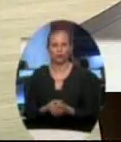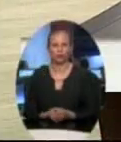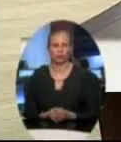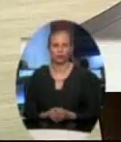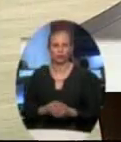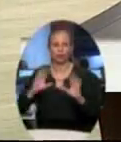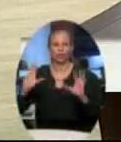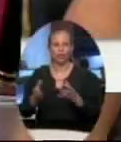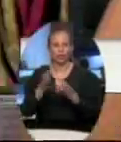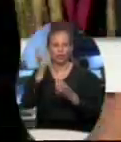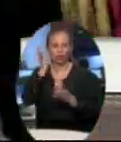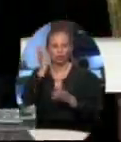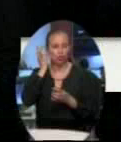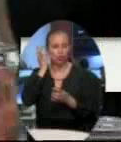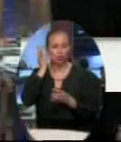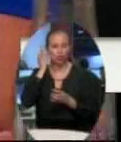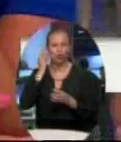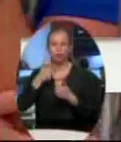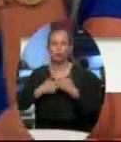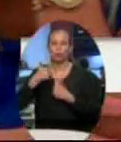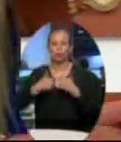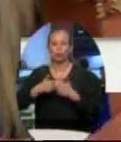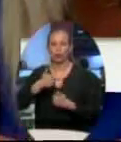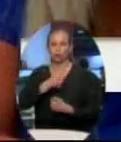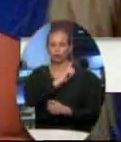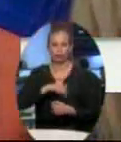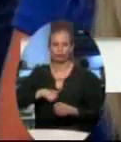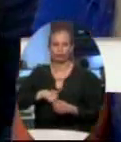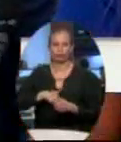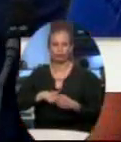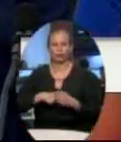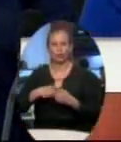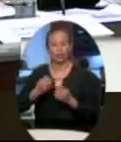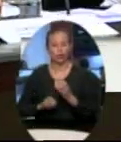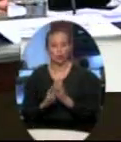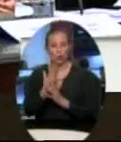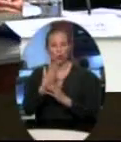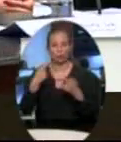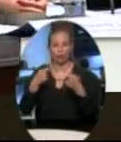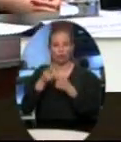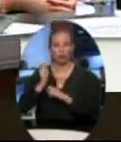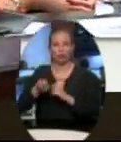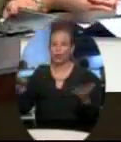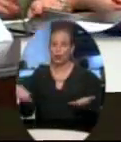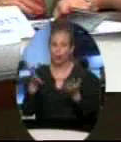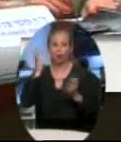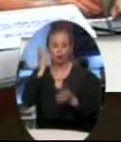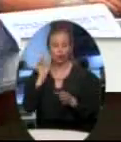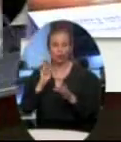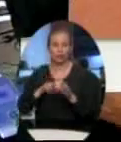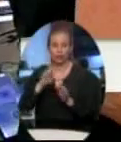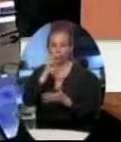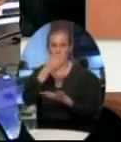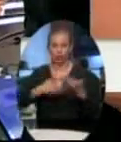נשים מועמדות לרשויות מקומיות התקיים היום בכנסת ביוזמת חברות הכנסת. מטרת הכנס לעודד נשים להצטרף לרשימות